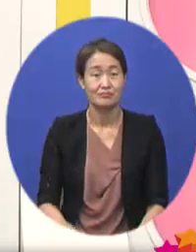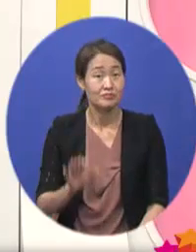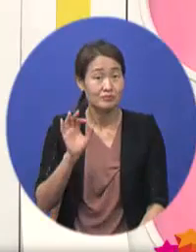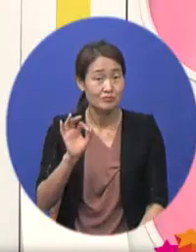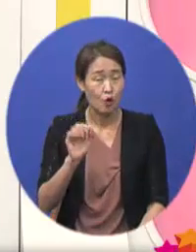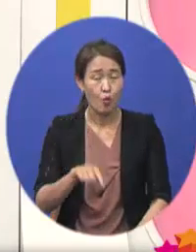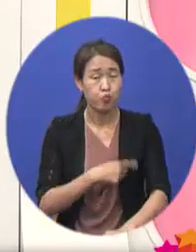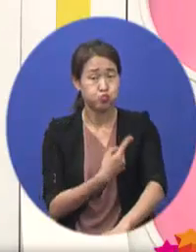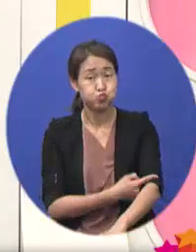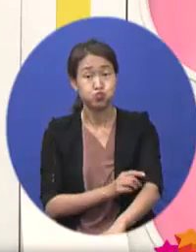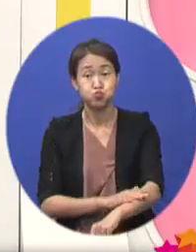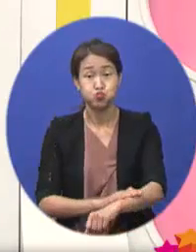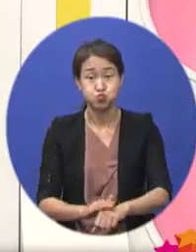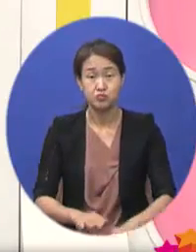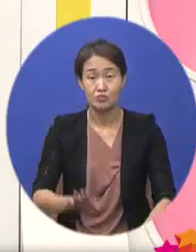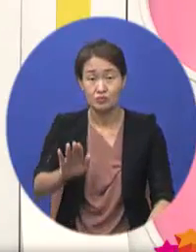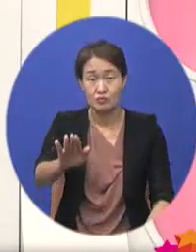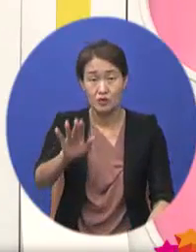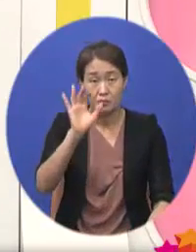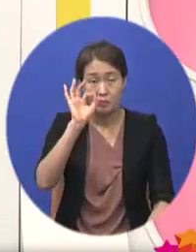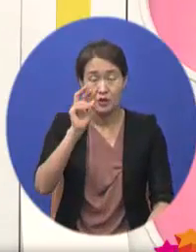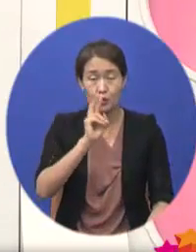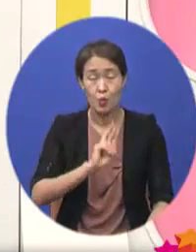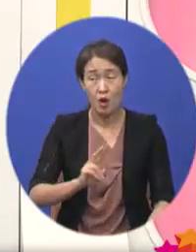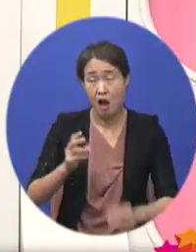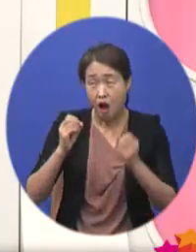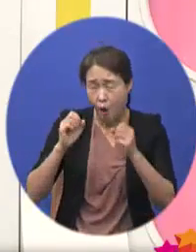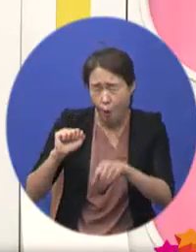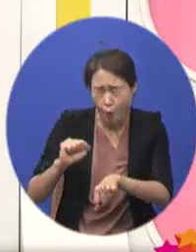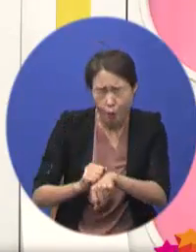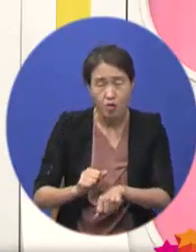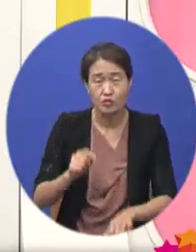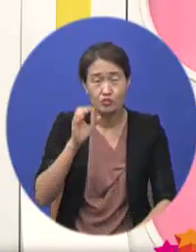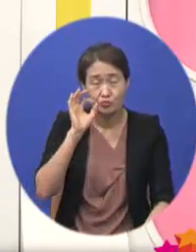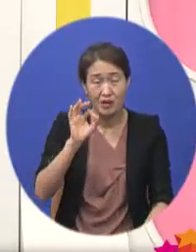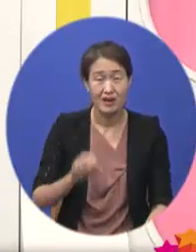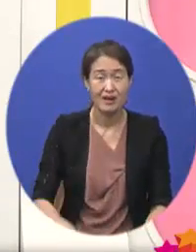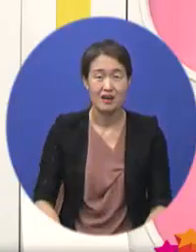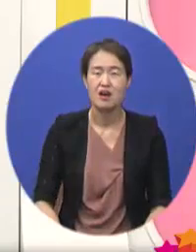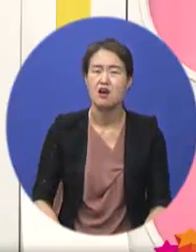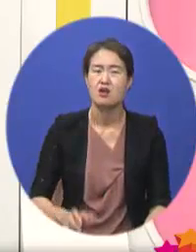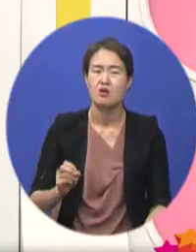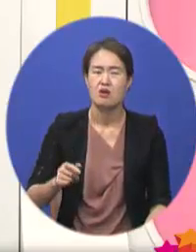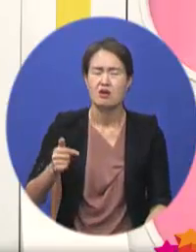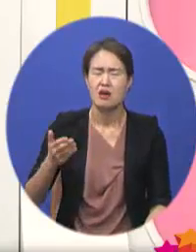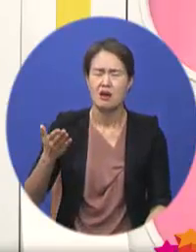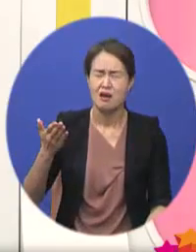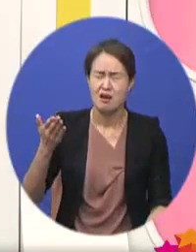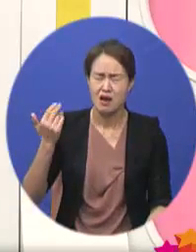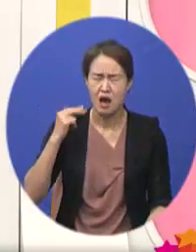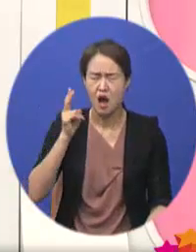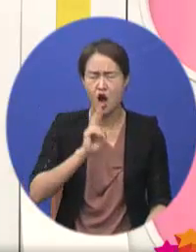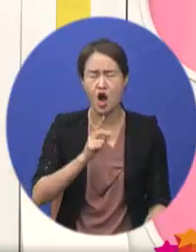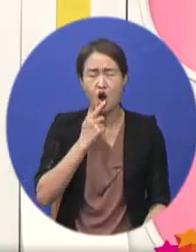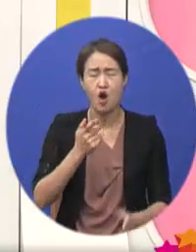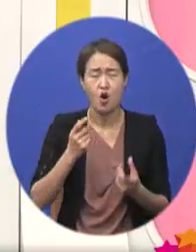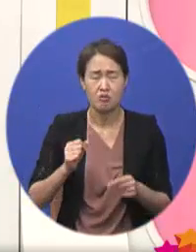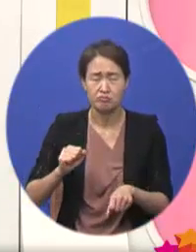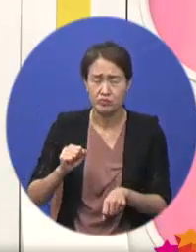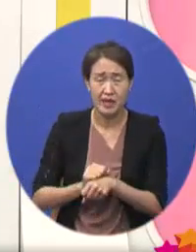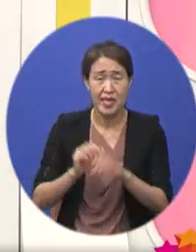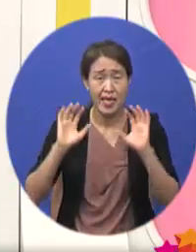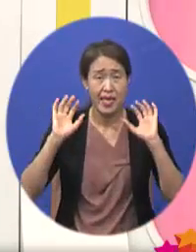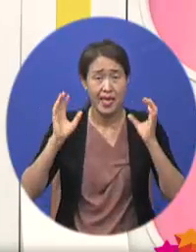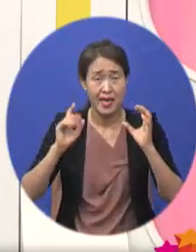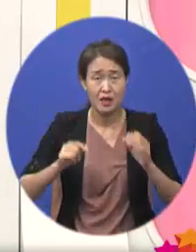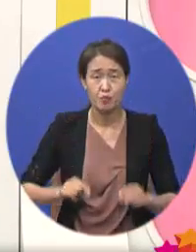어머니들 실력이 네. 좋으시죠. 신동 아주 신동. 네. 노래 신동. 노래 신동. 네, 국악 신동 뭐 국악 신동. 국악 전에 그렇게 이 음악을